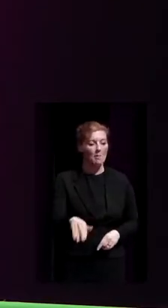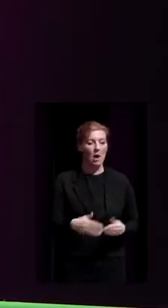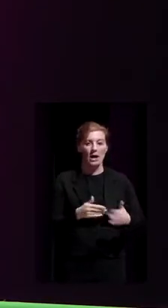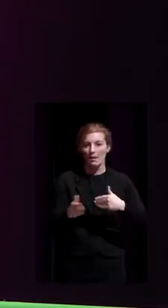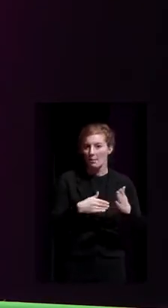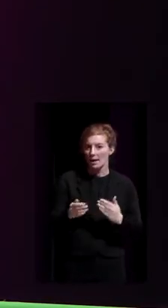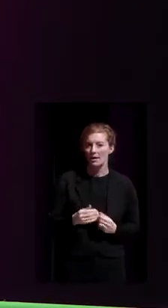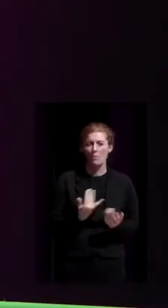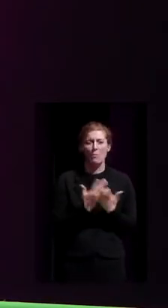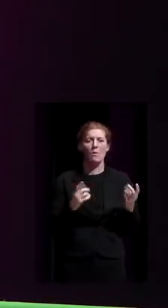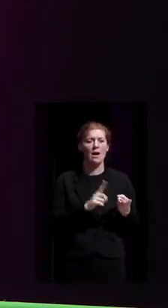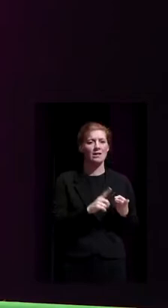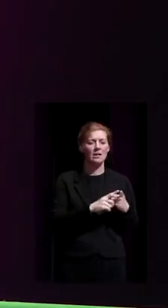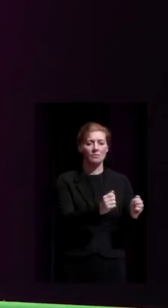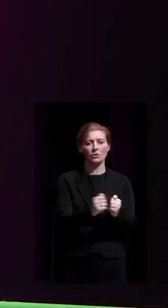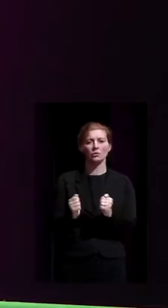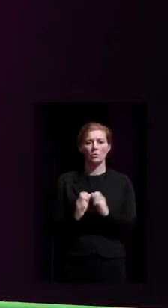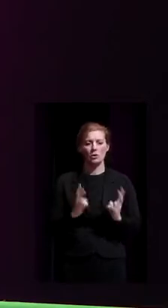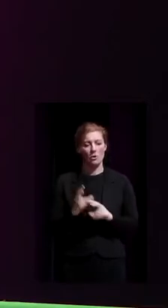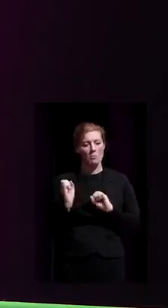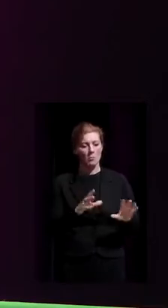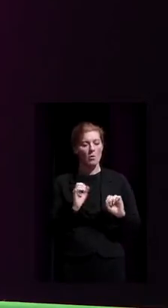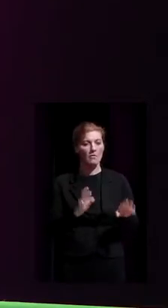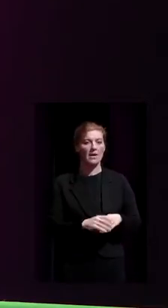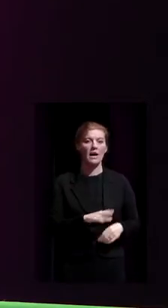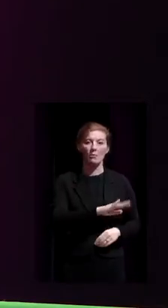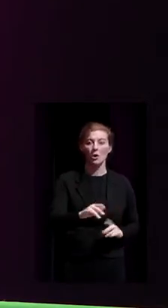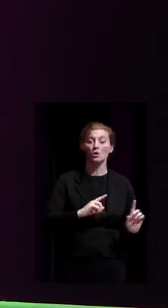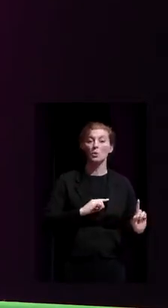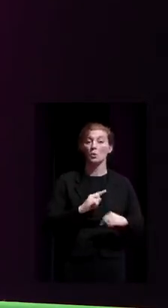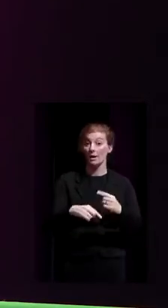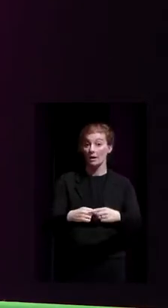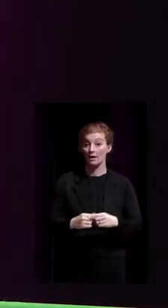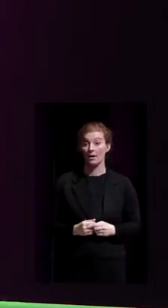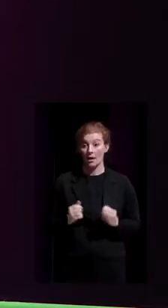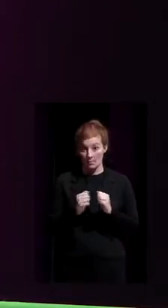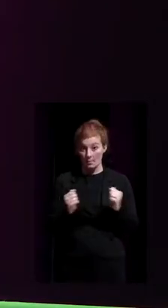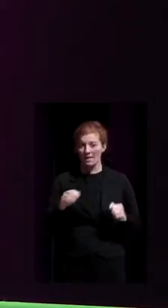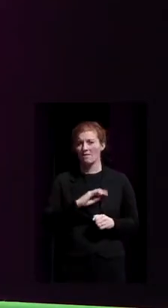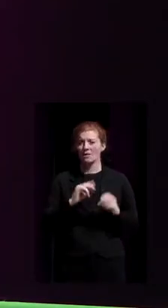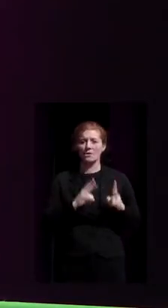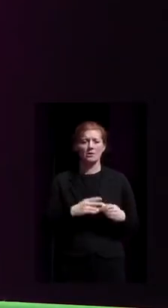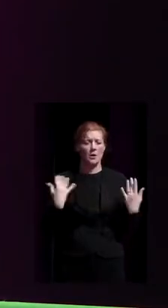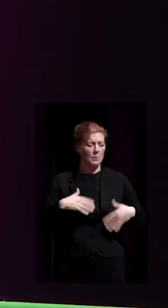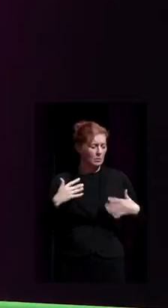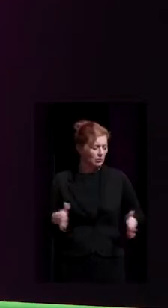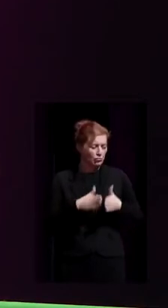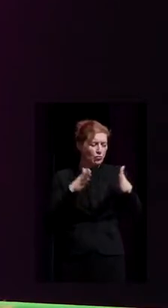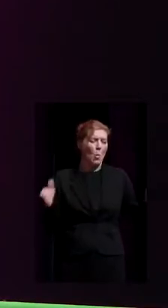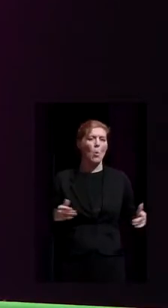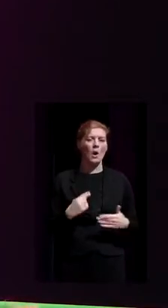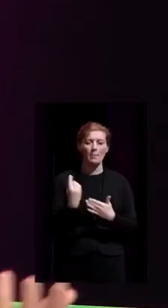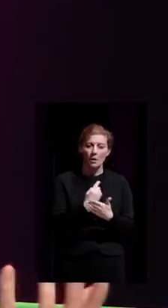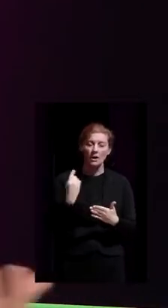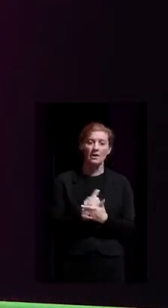faktorer som påverkar barns utveckling. Men det finns också enorma möjligheter utefter det här kontinuum. Vi börjar